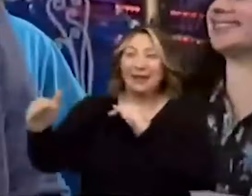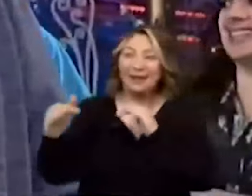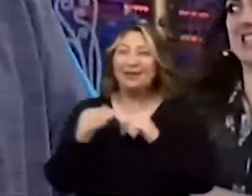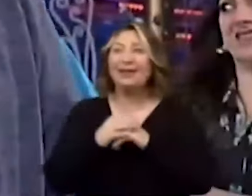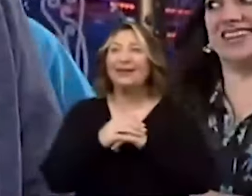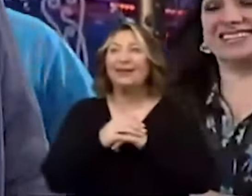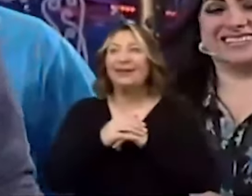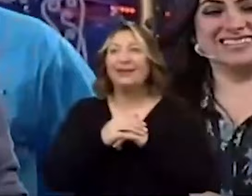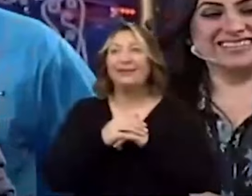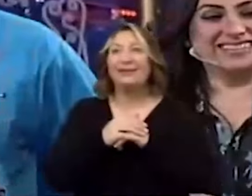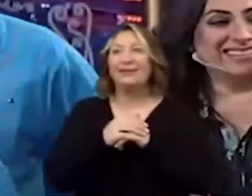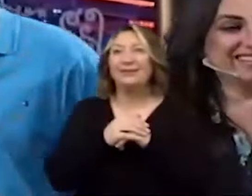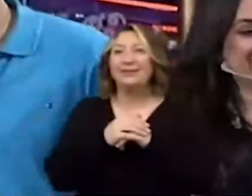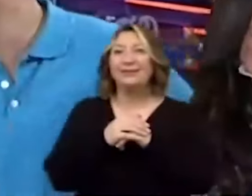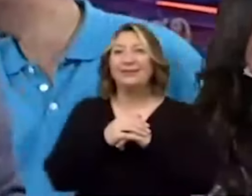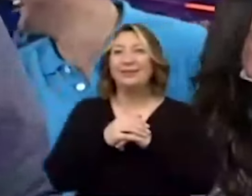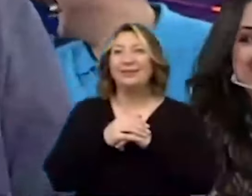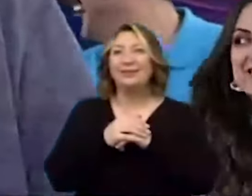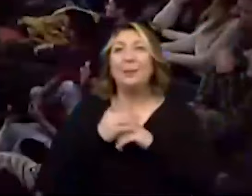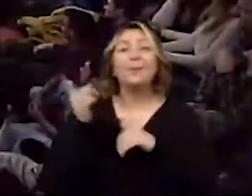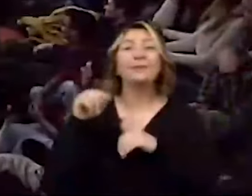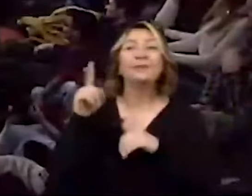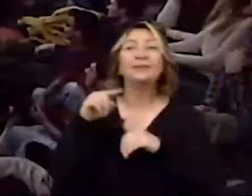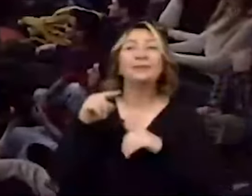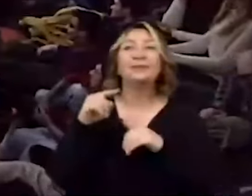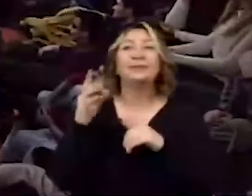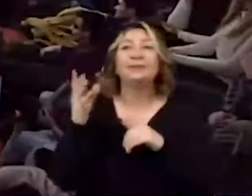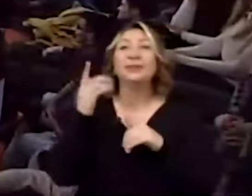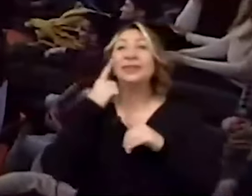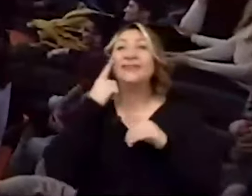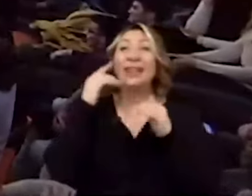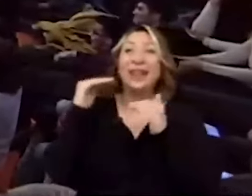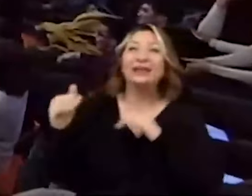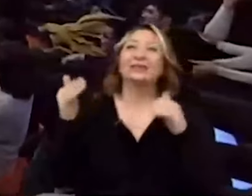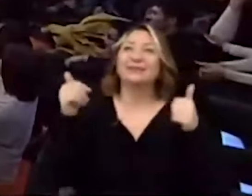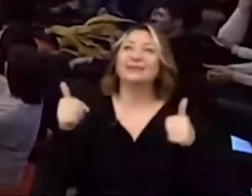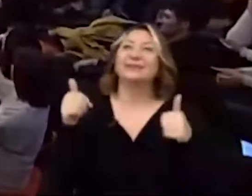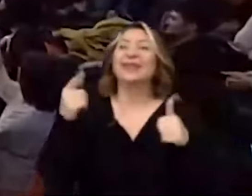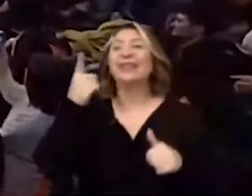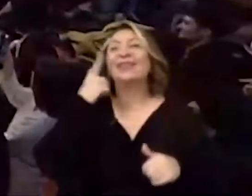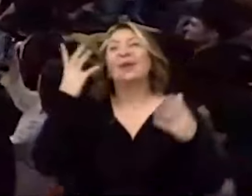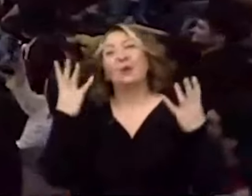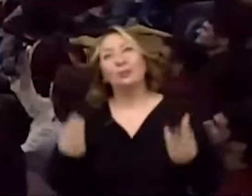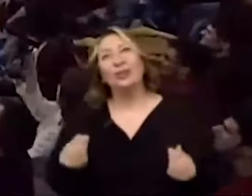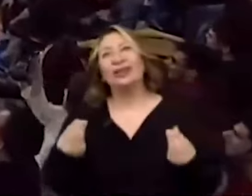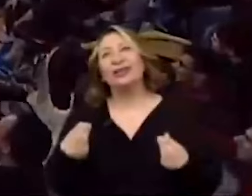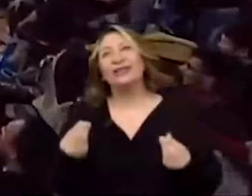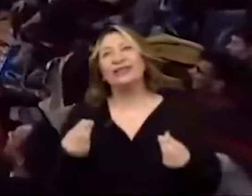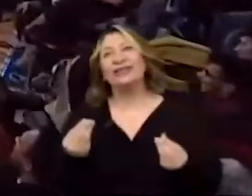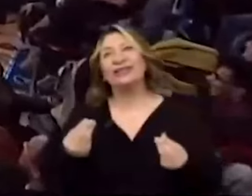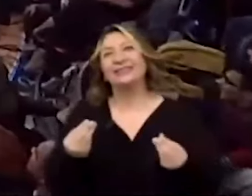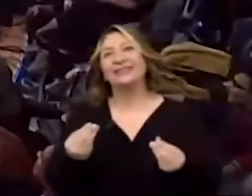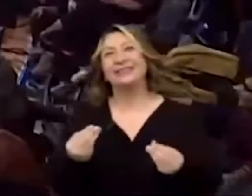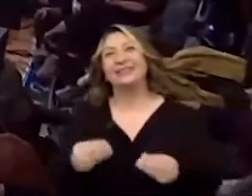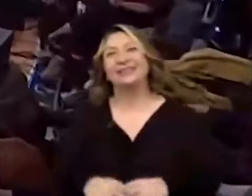değil mi? Süper seyircim var. Abi kefiller çok iyi. Kefiller çok iyi abi. Kefiller. Kefiller. Kefil olmuşlar. Kefil olmuşlar. Başarı